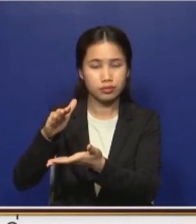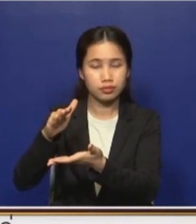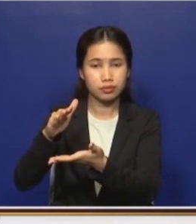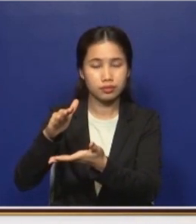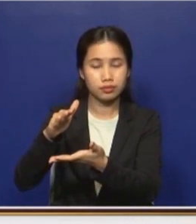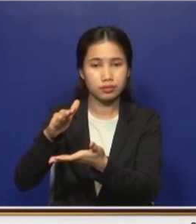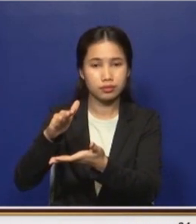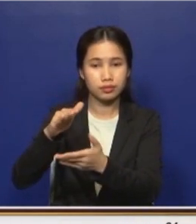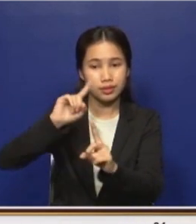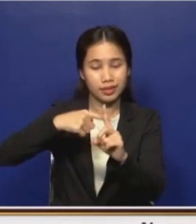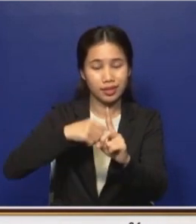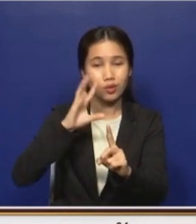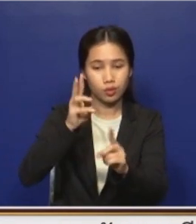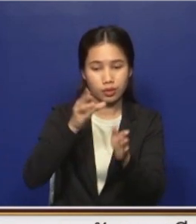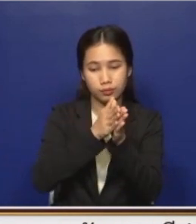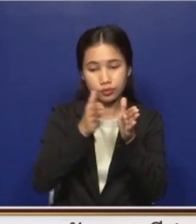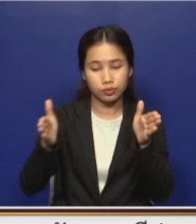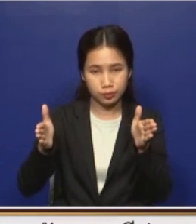ที่สุดของคนไทยฮะ